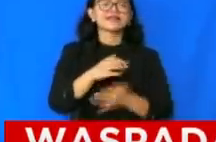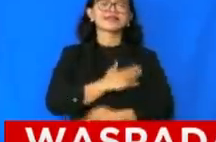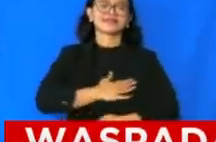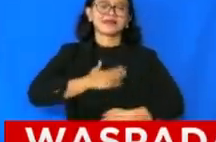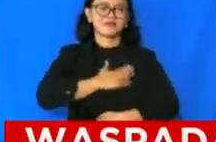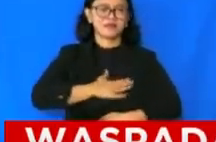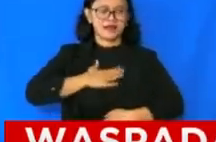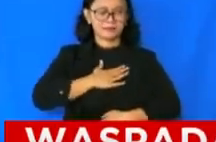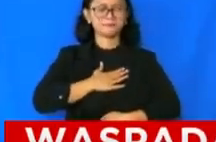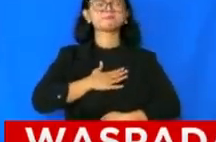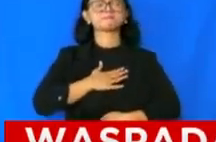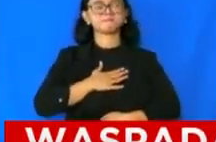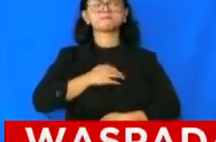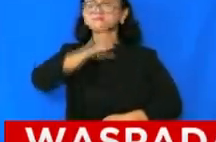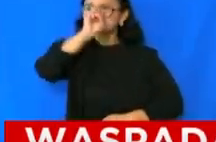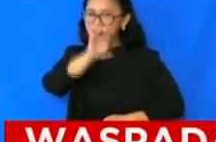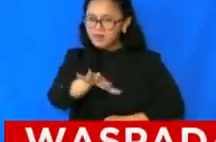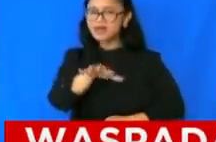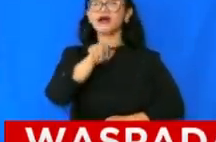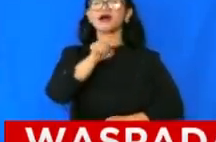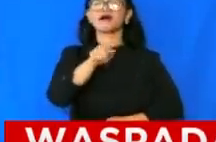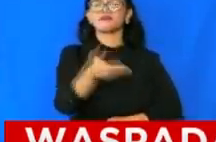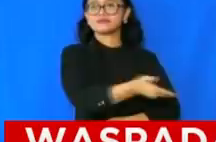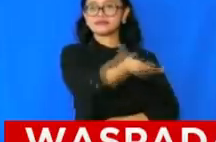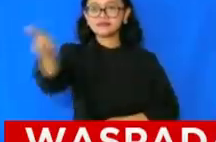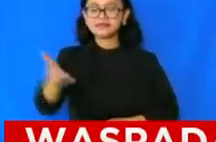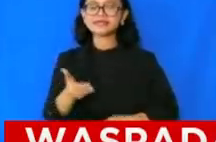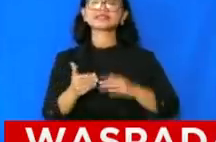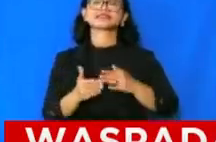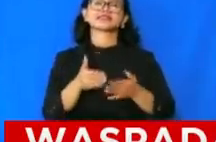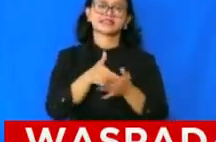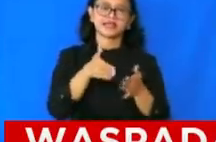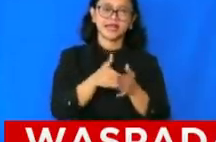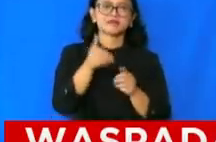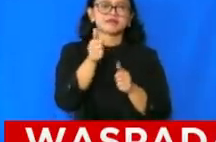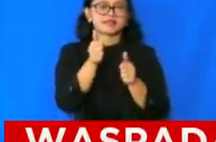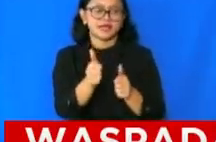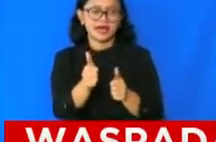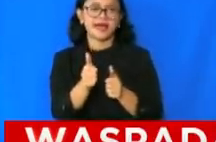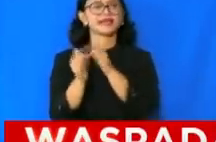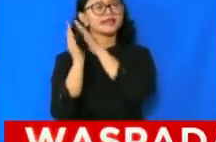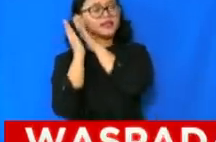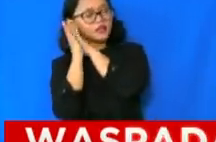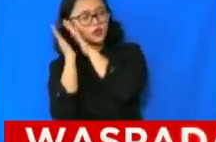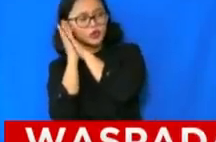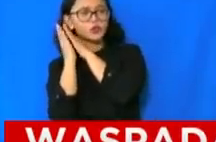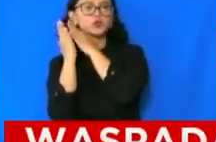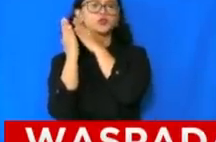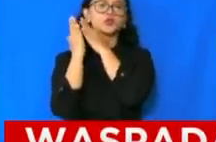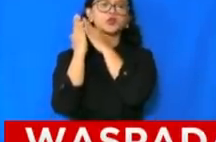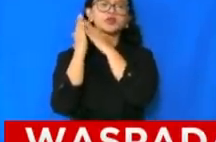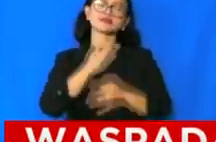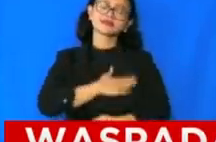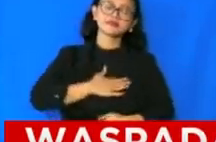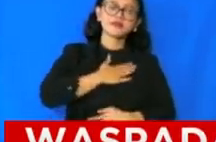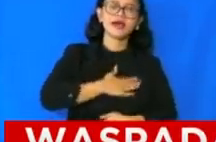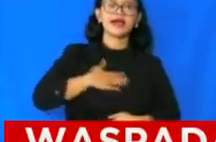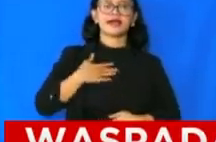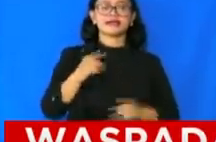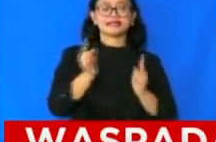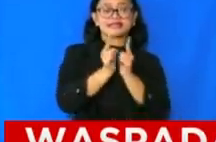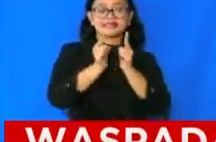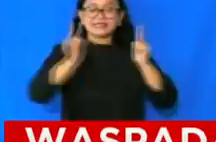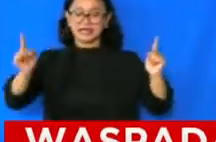artinya yakinkan bahwa mereka bisa istirahat dengan baik kemudian bisa dibatasi